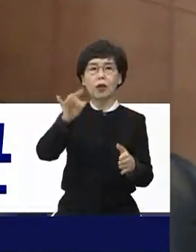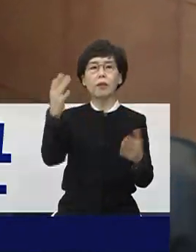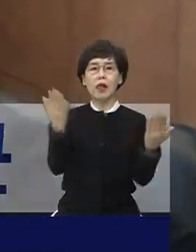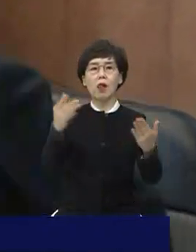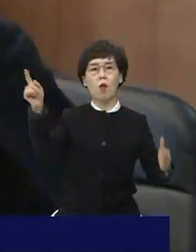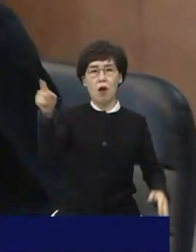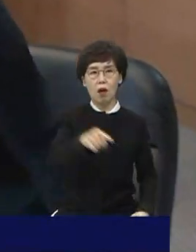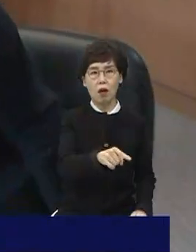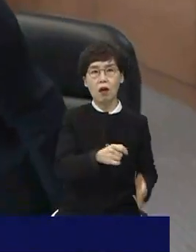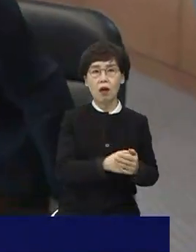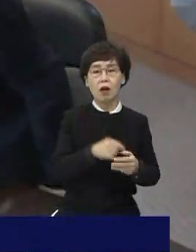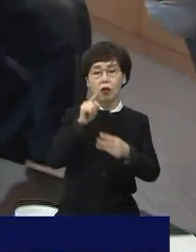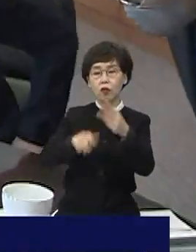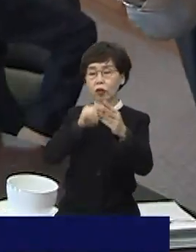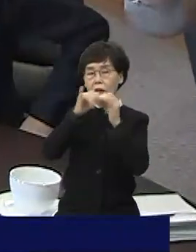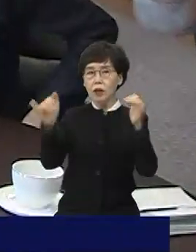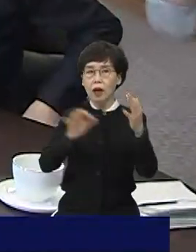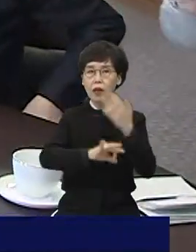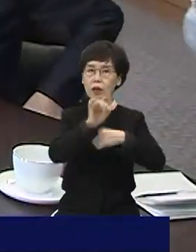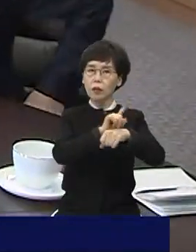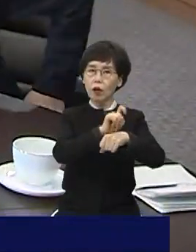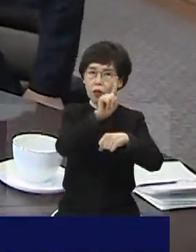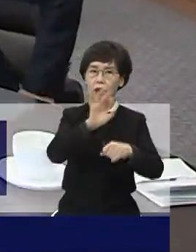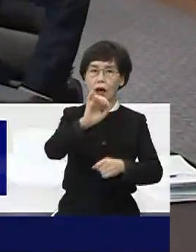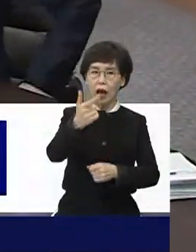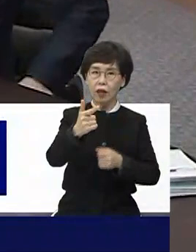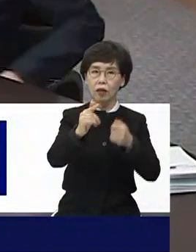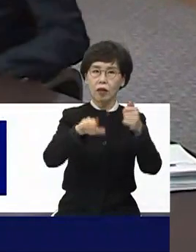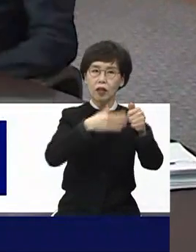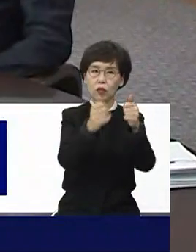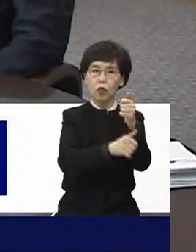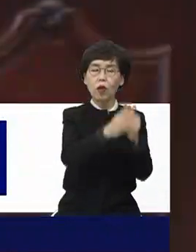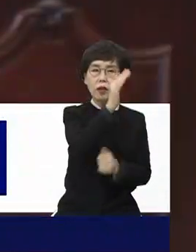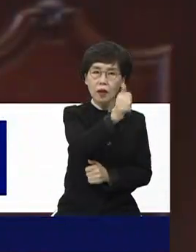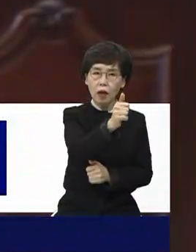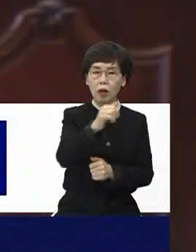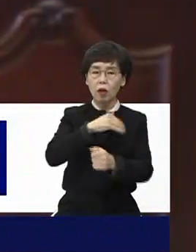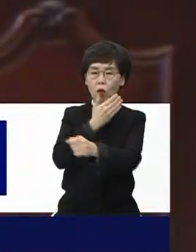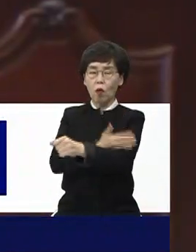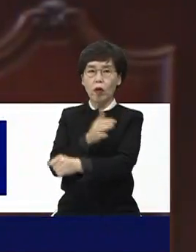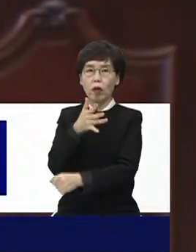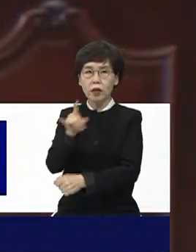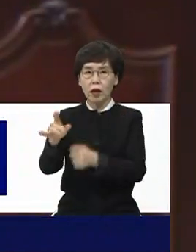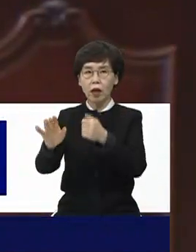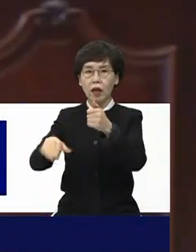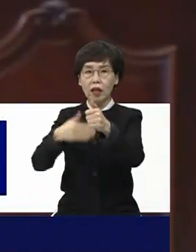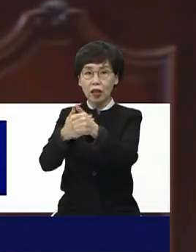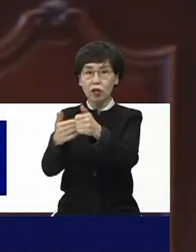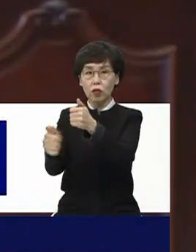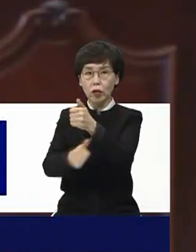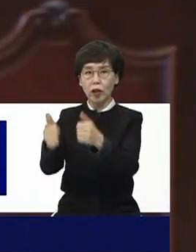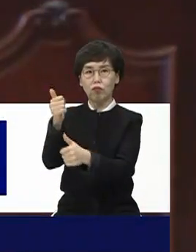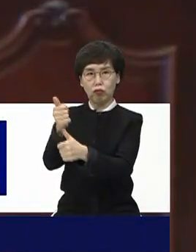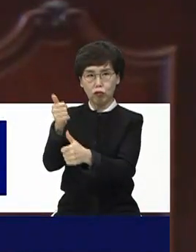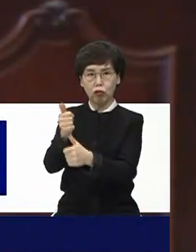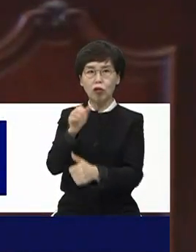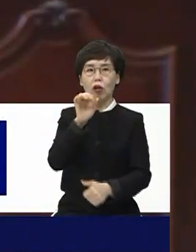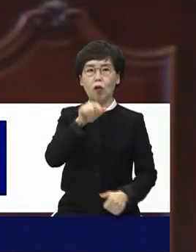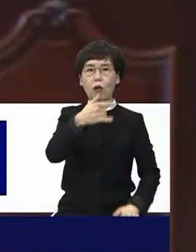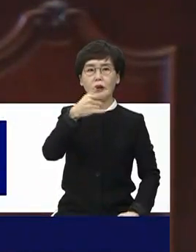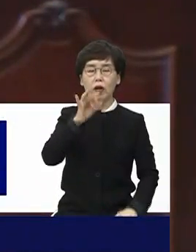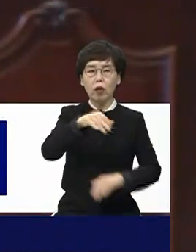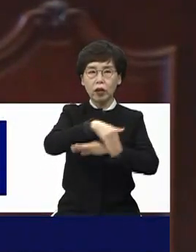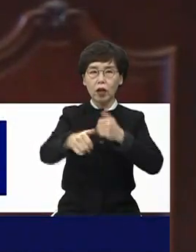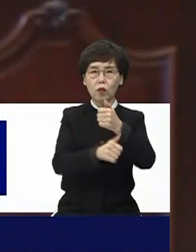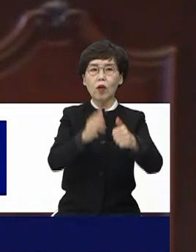출근했습니다. 윤 당선인은 오전 11시 안철수 인수위원장과 권영세 인수위 부위원장, 원희룡